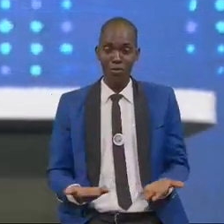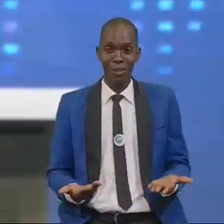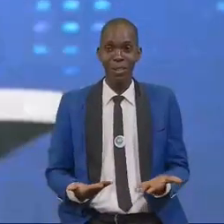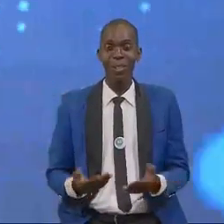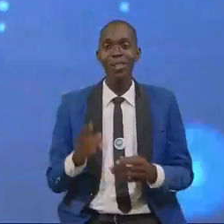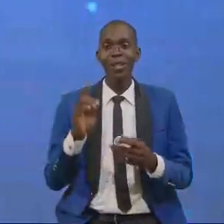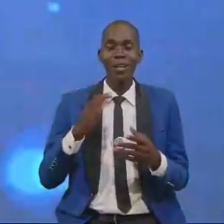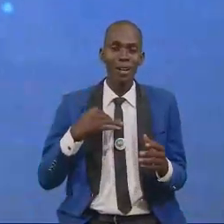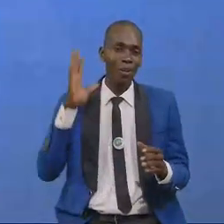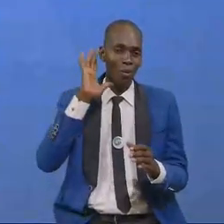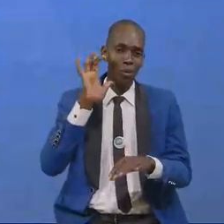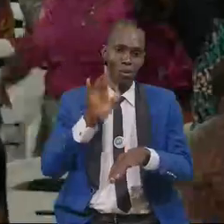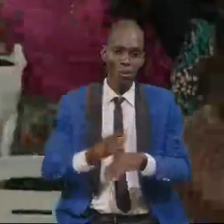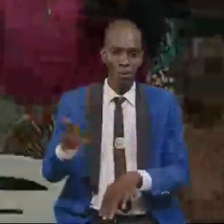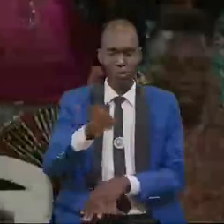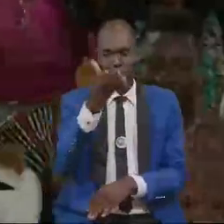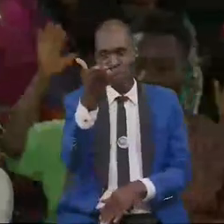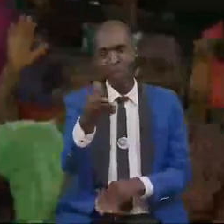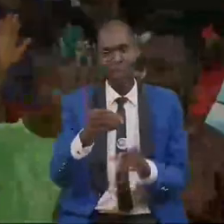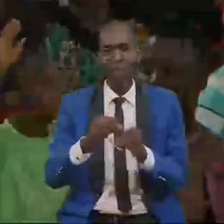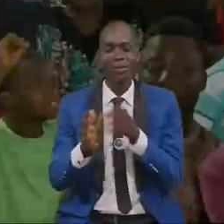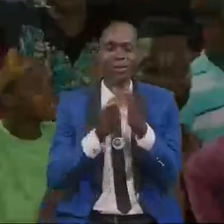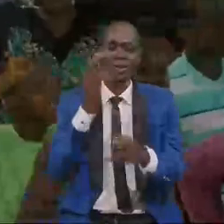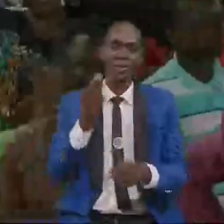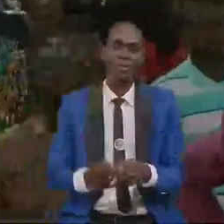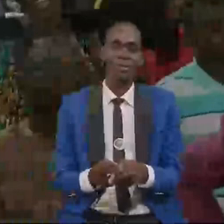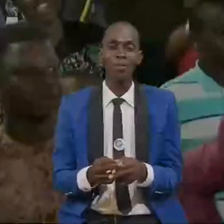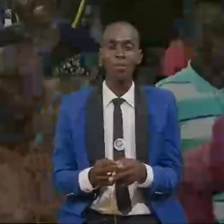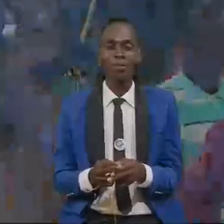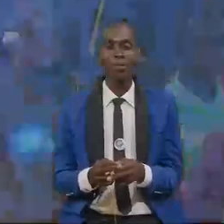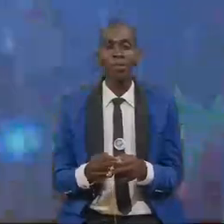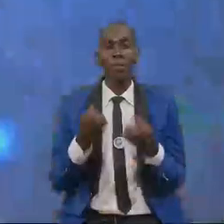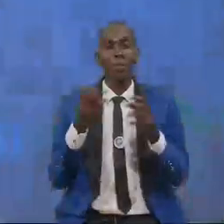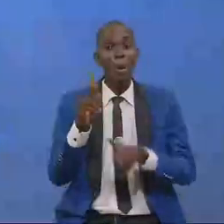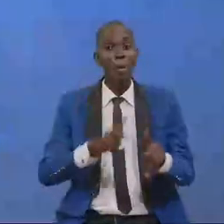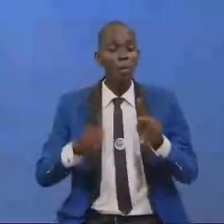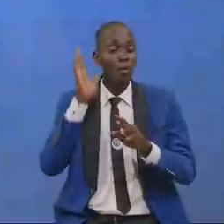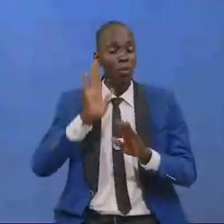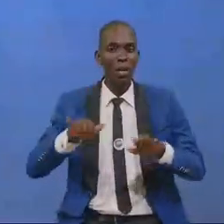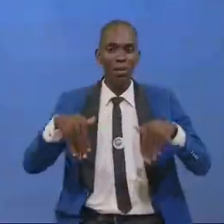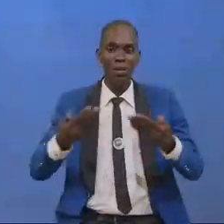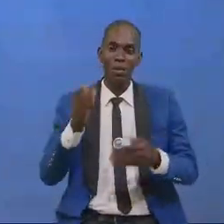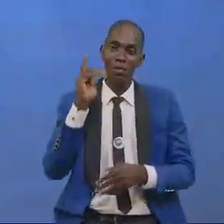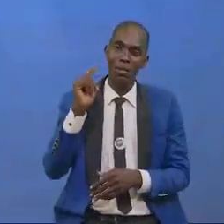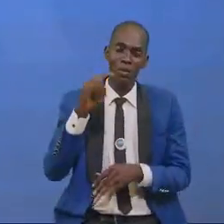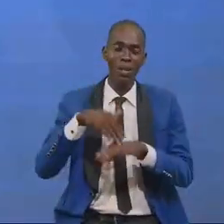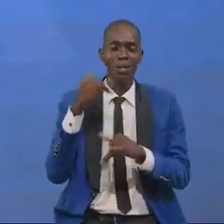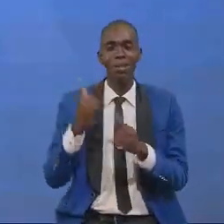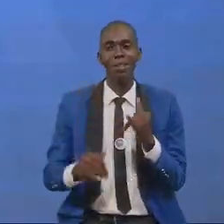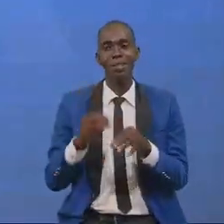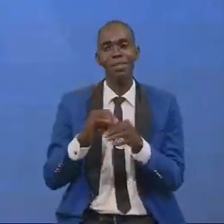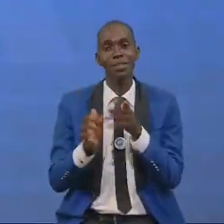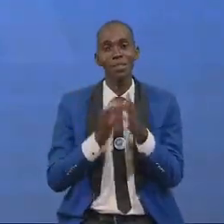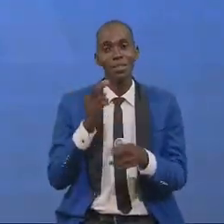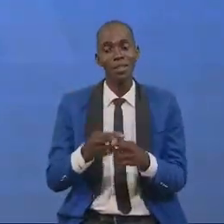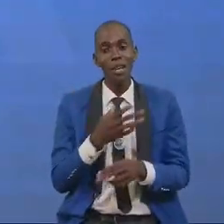et vous atteindra là vous êtes plusieurs donnons de témoignages à la fin et